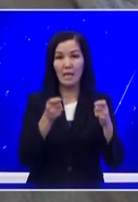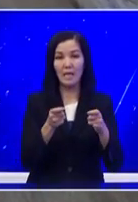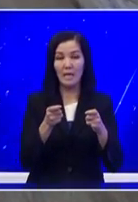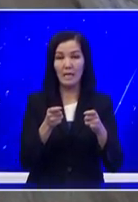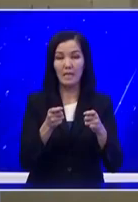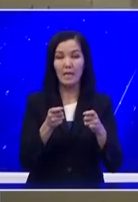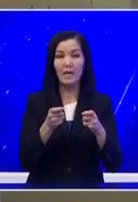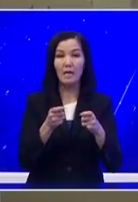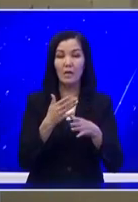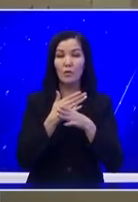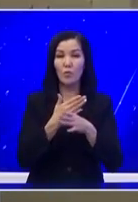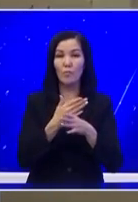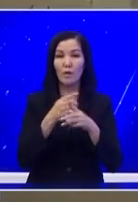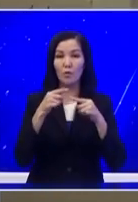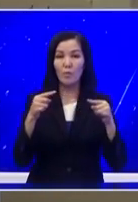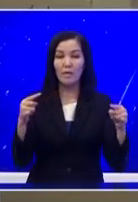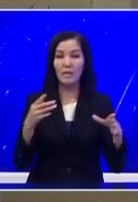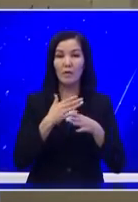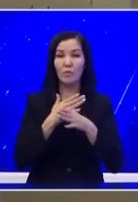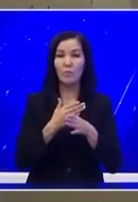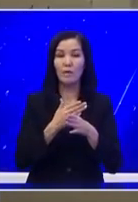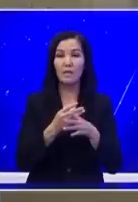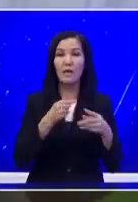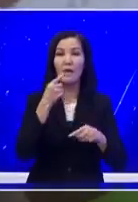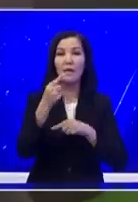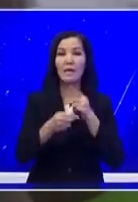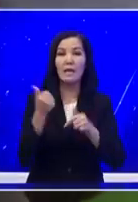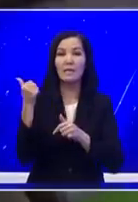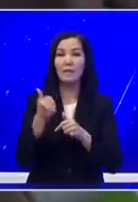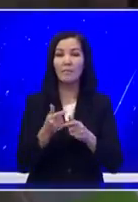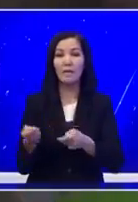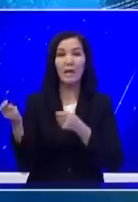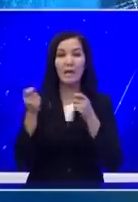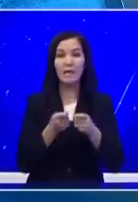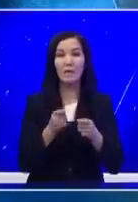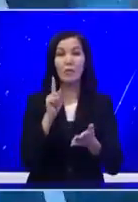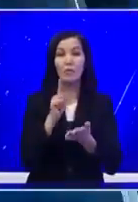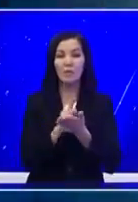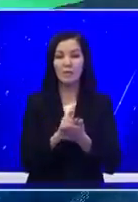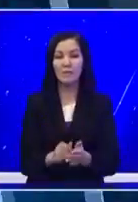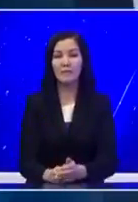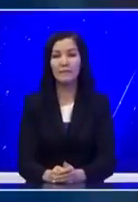сездірсе керек. Гуманитарлық көмектің тағы бір партиясы келесі аптада келуі тиіс. Елдана